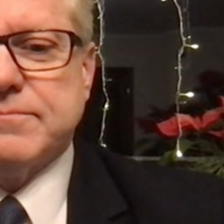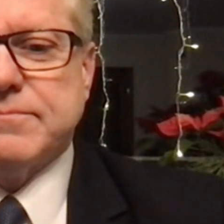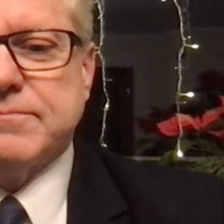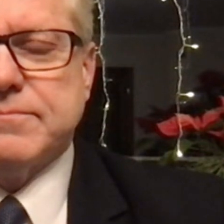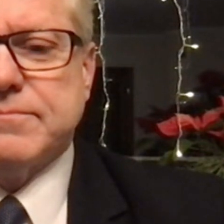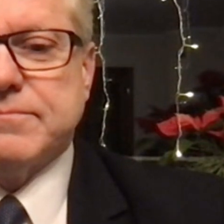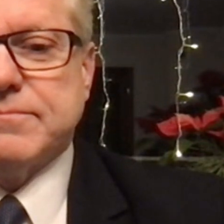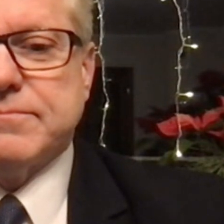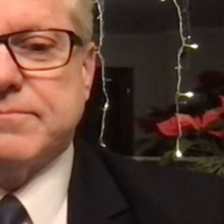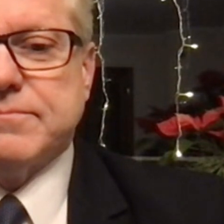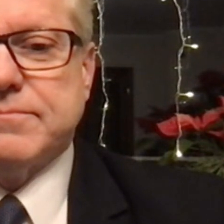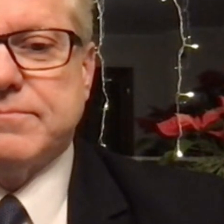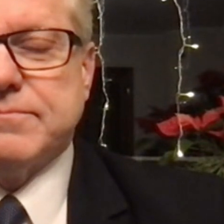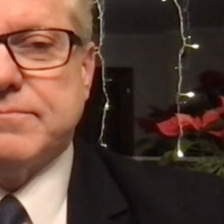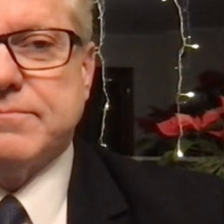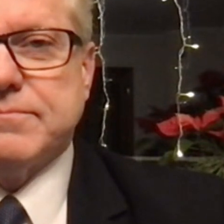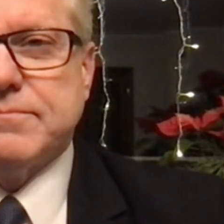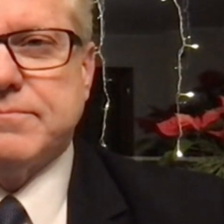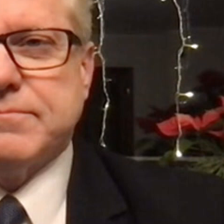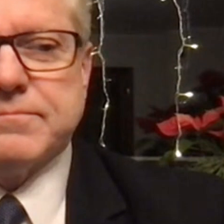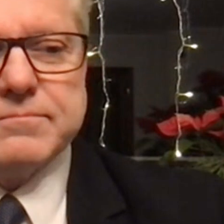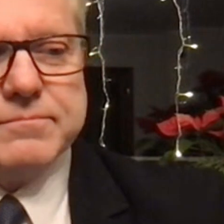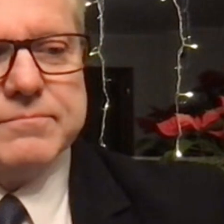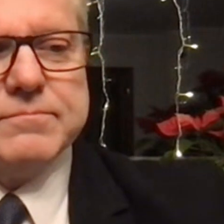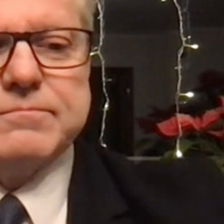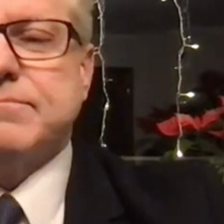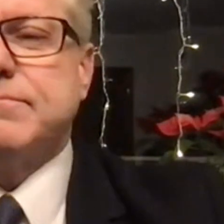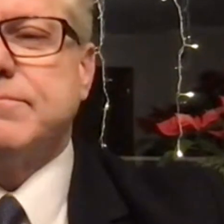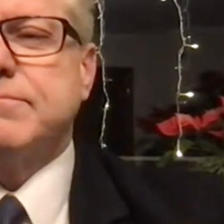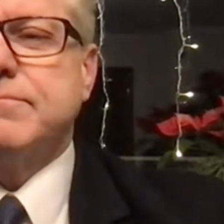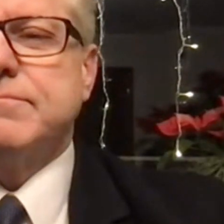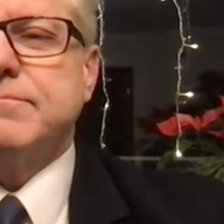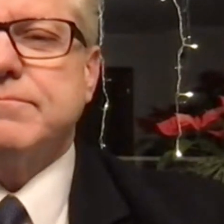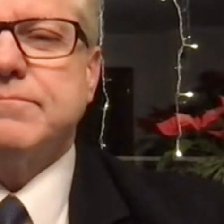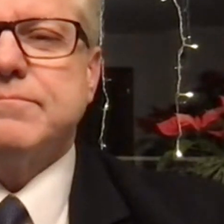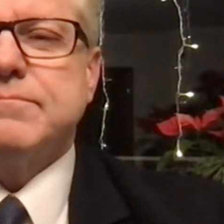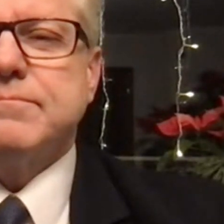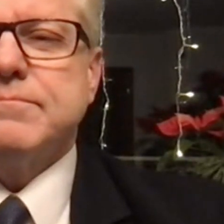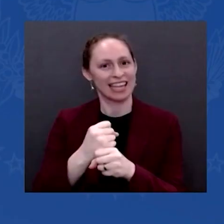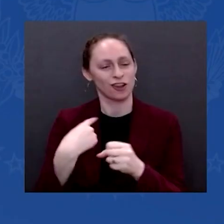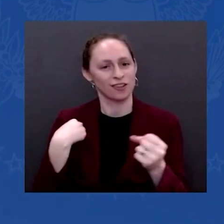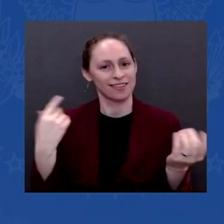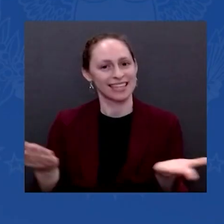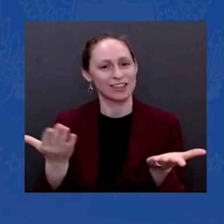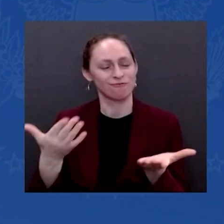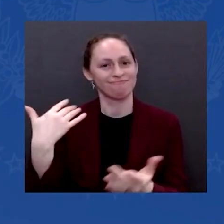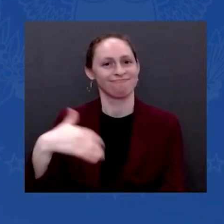Bidena. Przypomnijmy fragment przemówienia pana prezydenta, żeby móc się potem do niego odnieść.